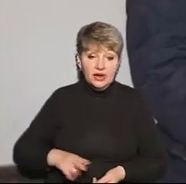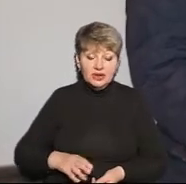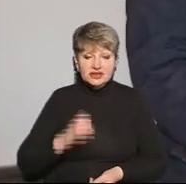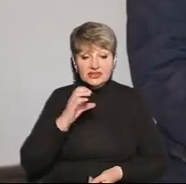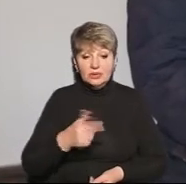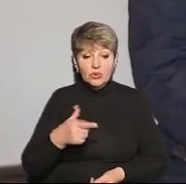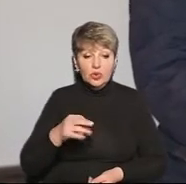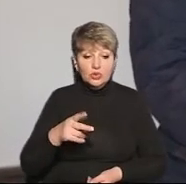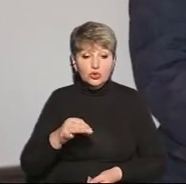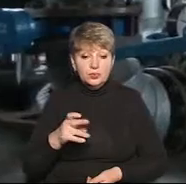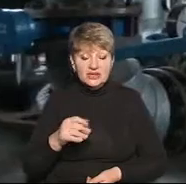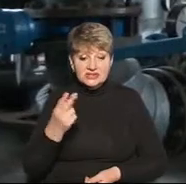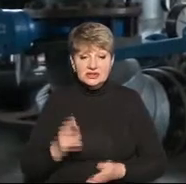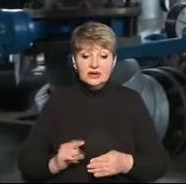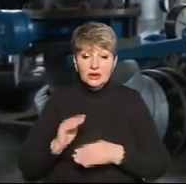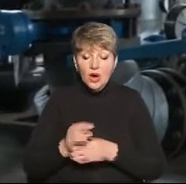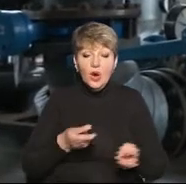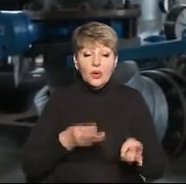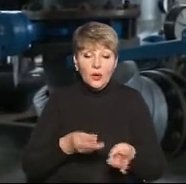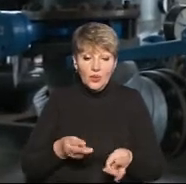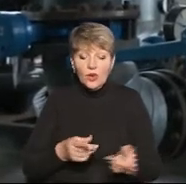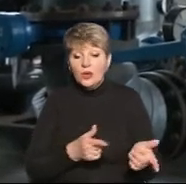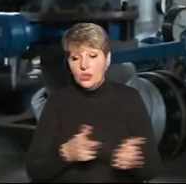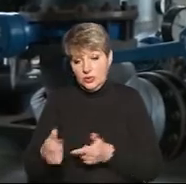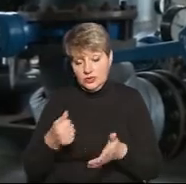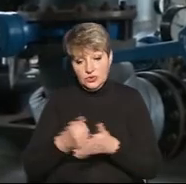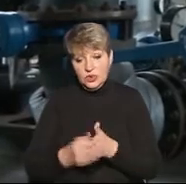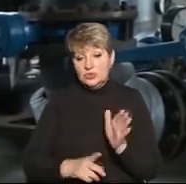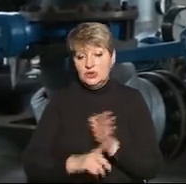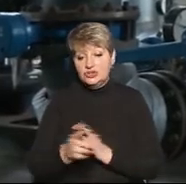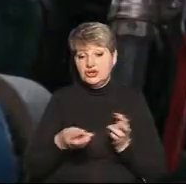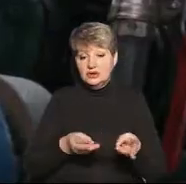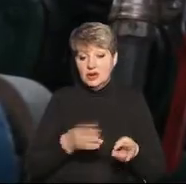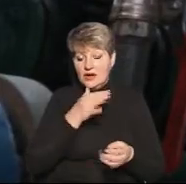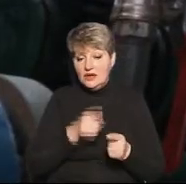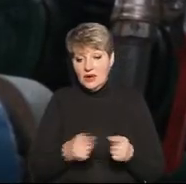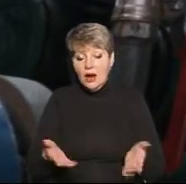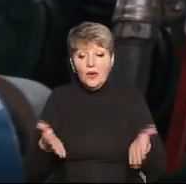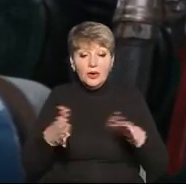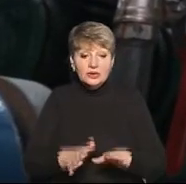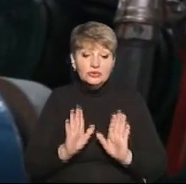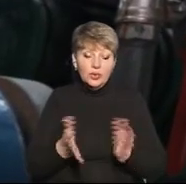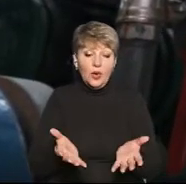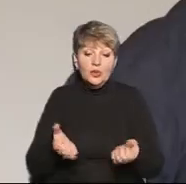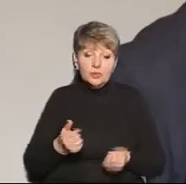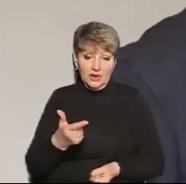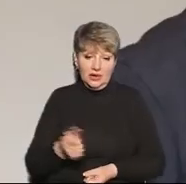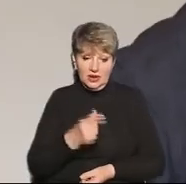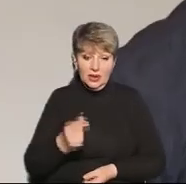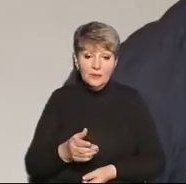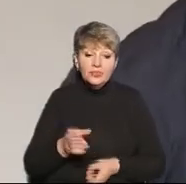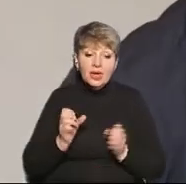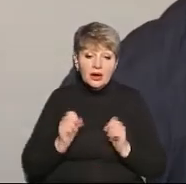Комунтеплоенерго Станіслав Голубець додає, котельні міста готові до початку опалювального сезону, залишилося отримати газ. Тільки